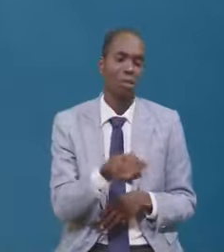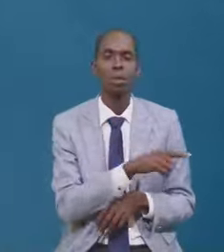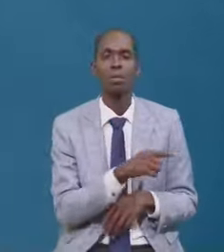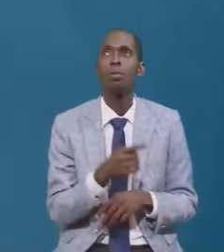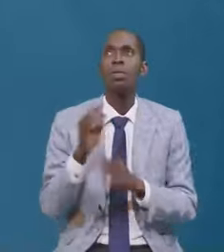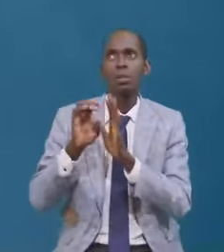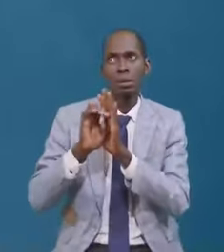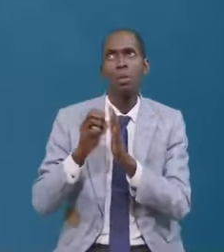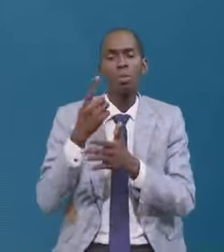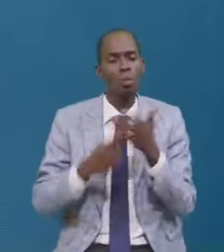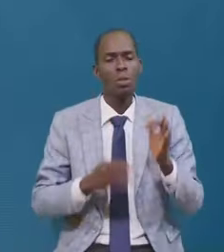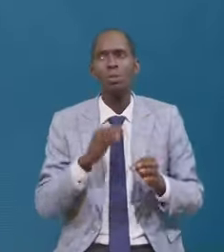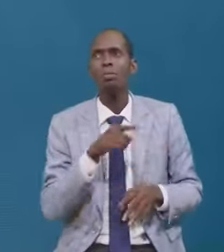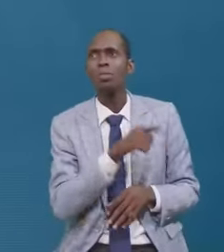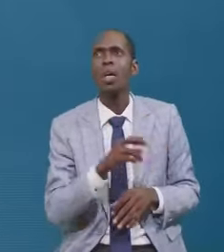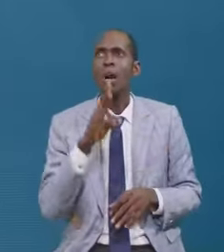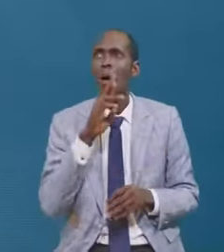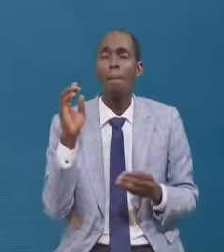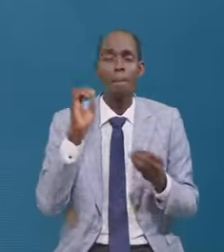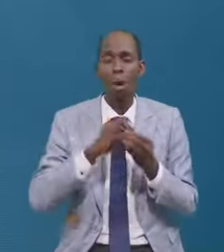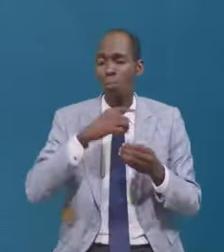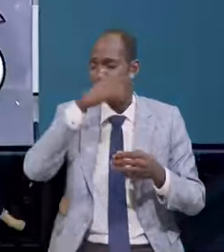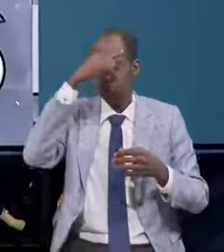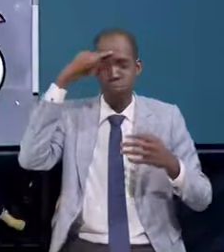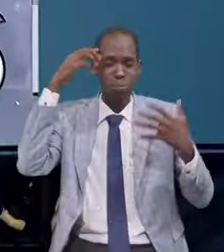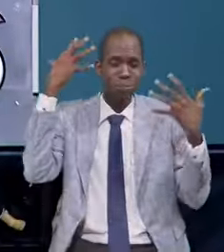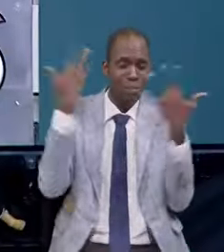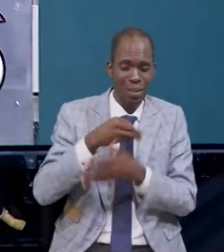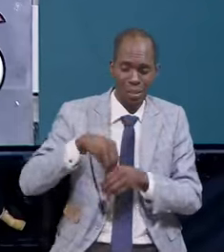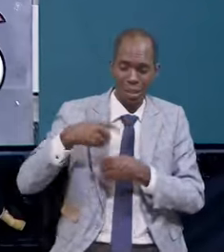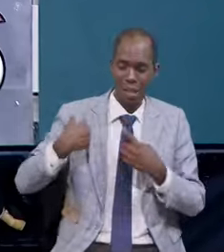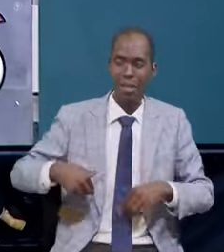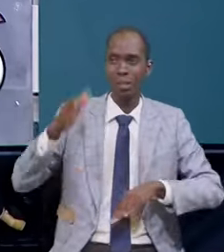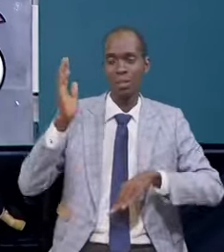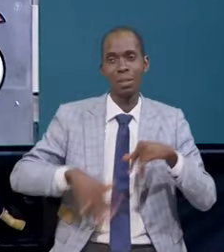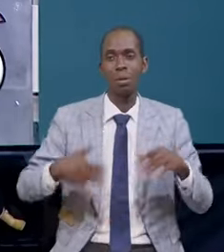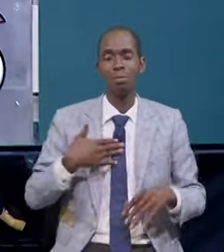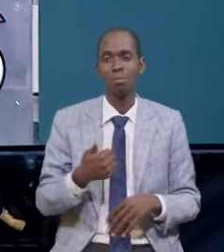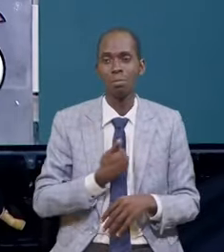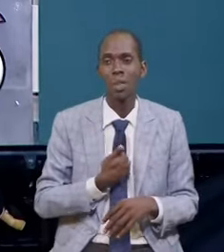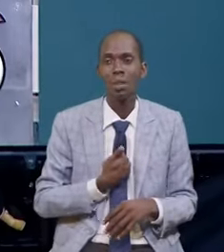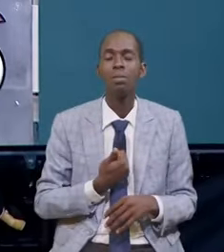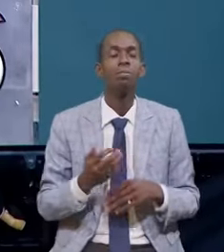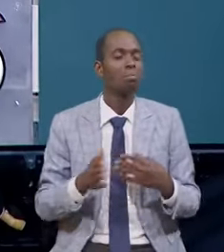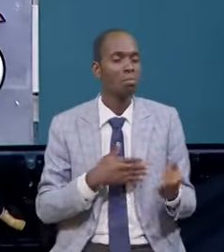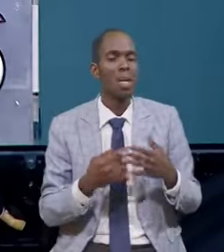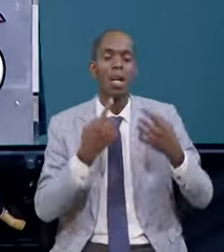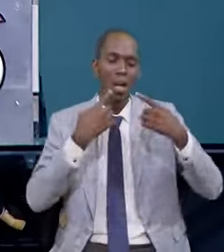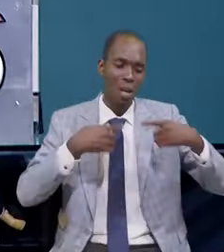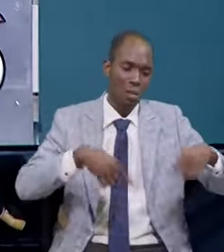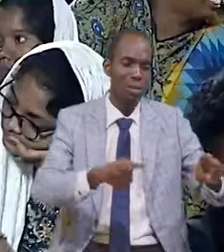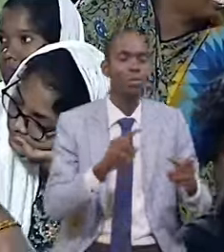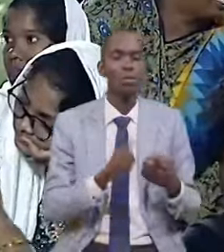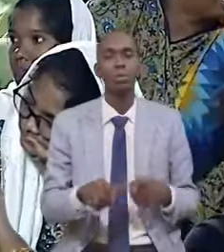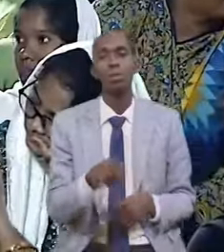than myself? వారి హృదయములో ఎంత నలుపుగా ఉన్నా అంధకారంగా ఉన్నా నేనున్నానని చెప్పండి. Tell them. వారితో చెప్పండి.